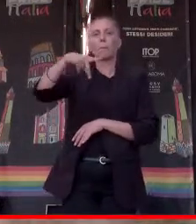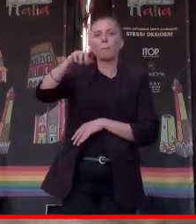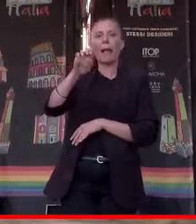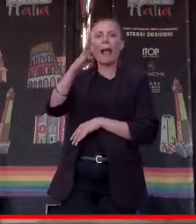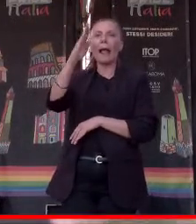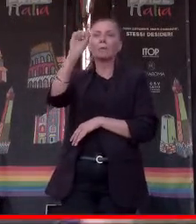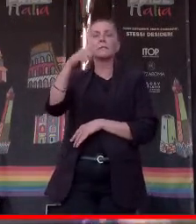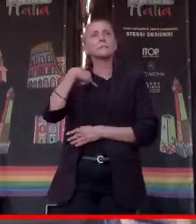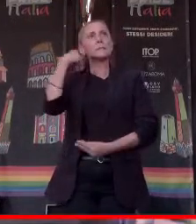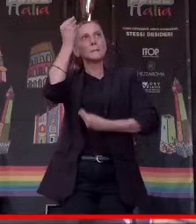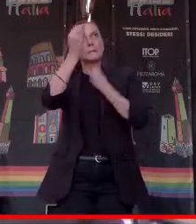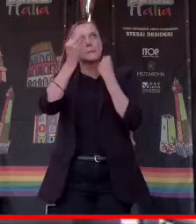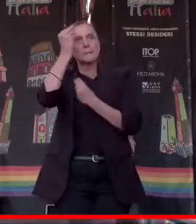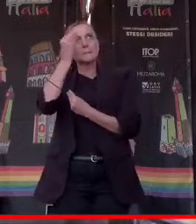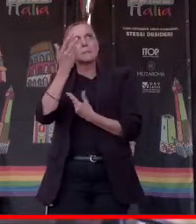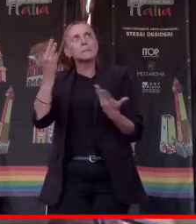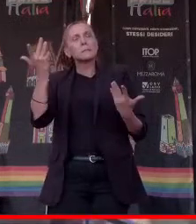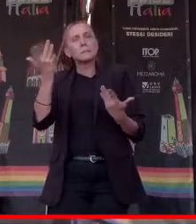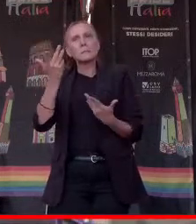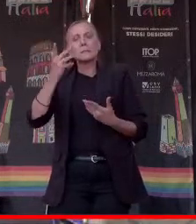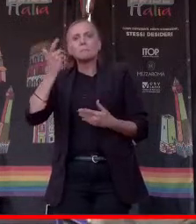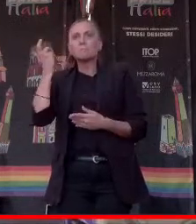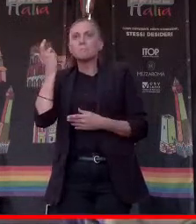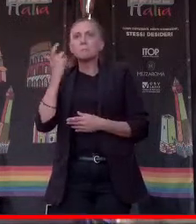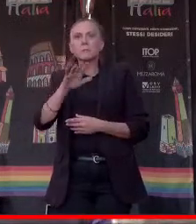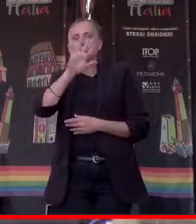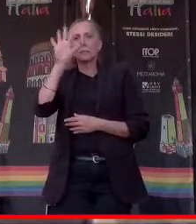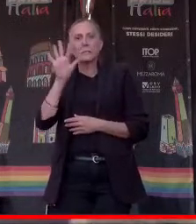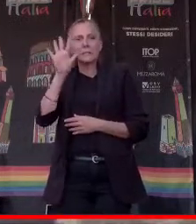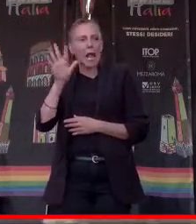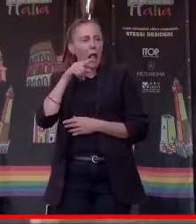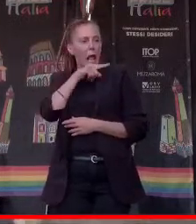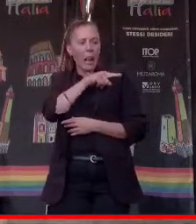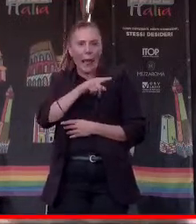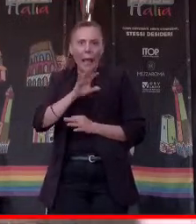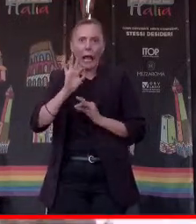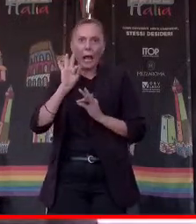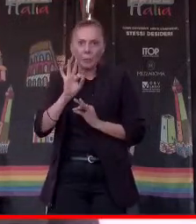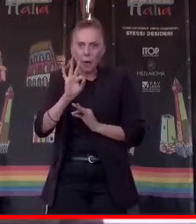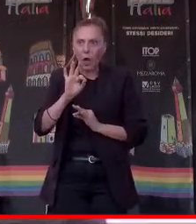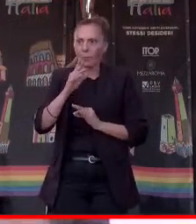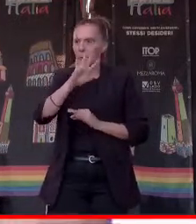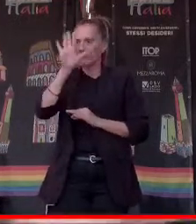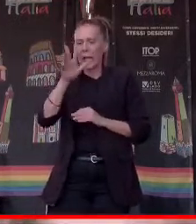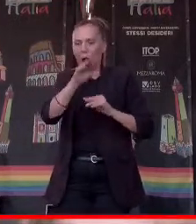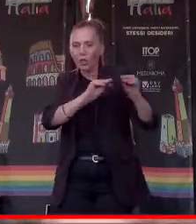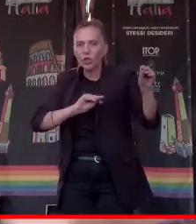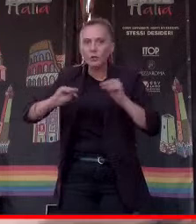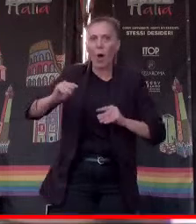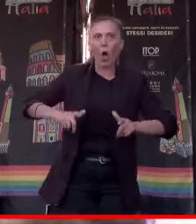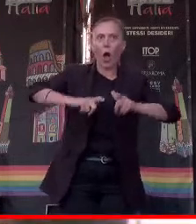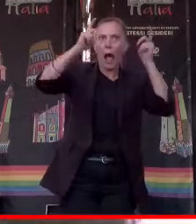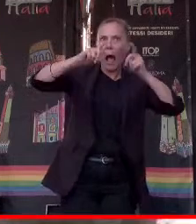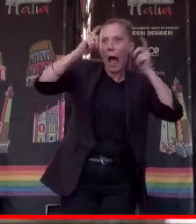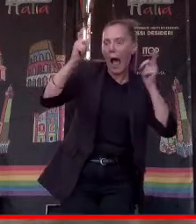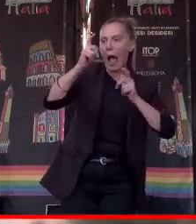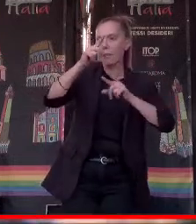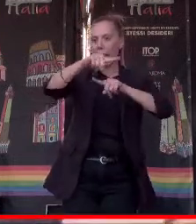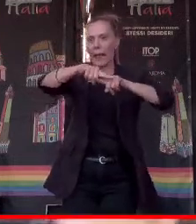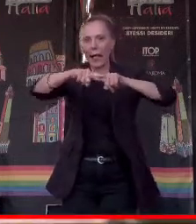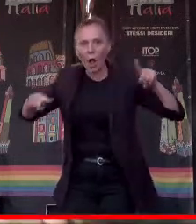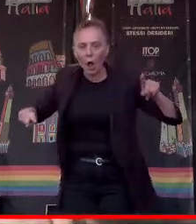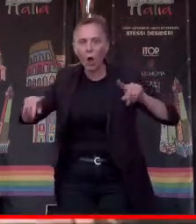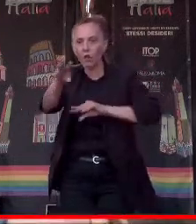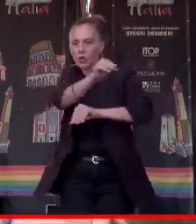chissà che cosa ha dovuto subire nel momento in cui ha cominciato a spostare incroci, alberi,